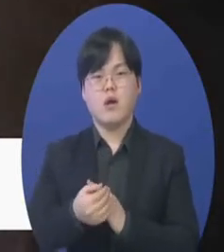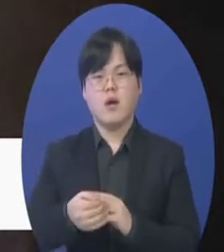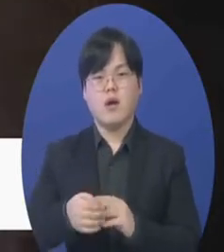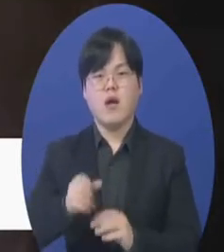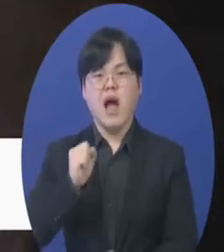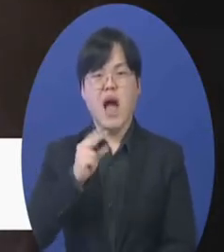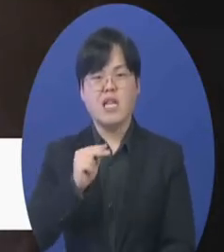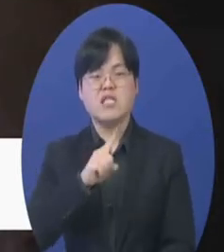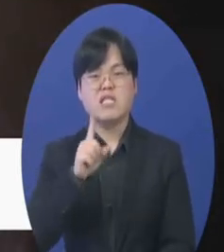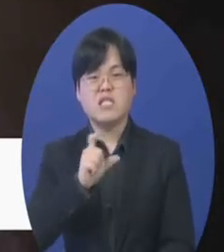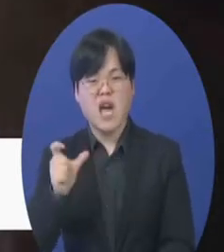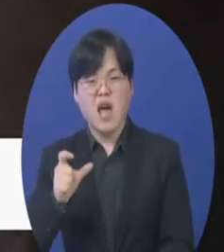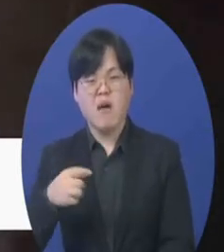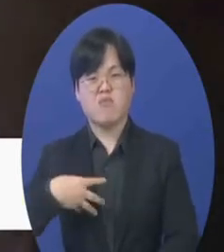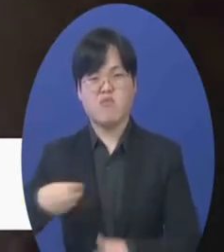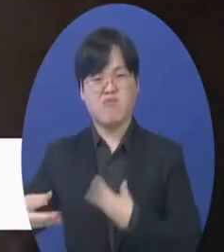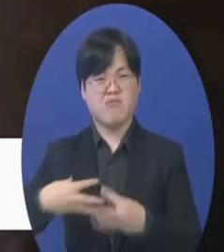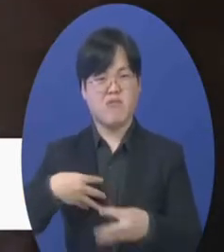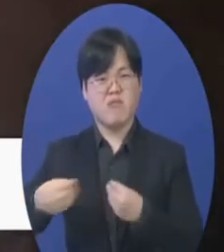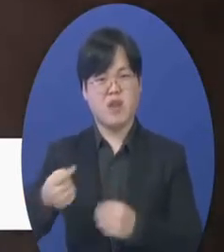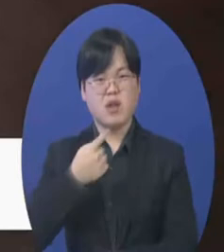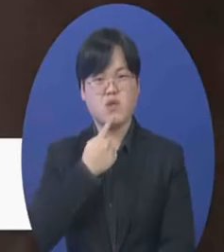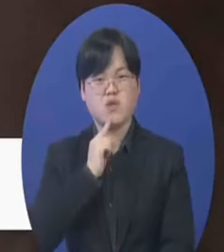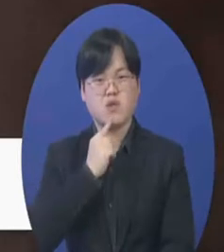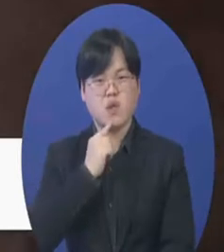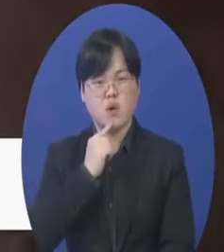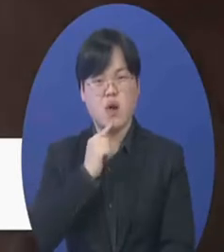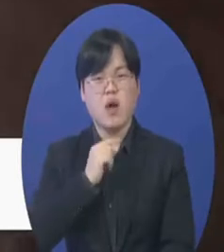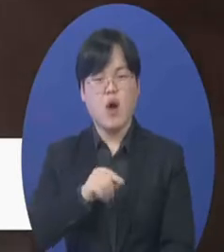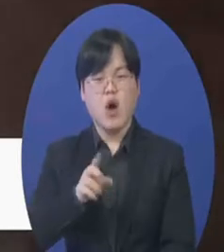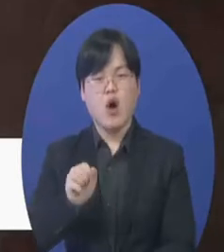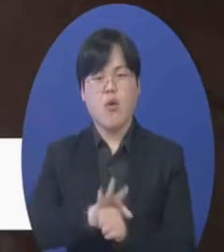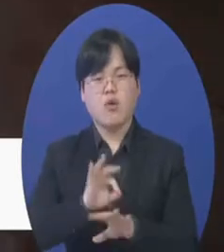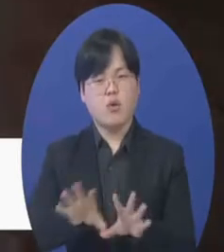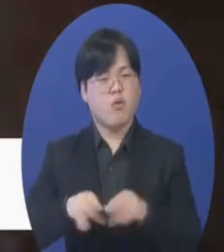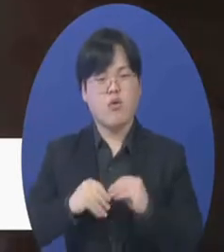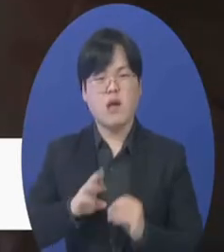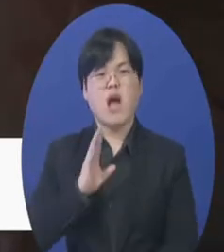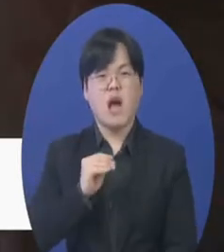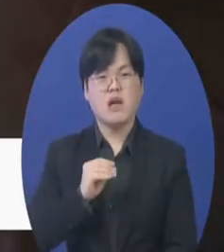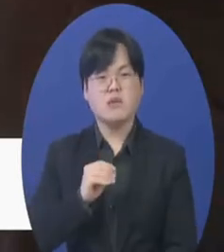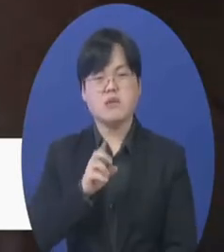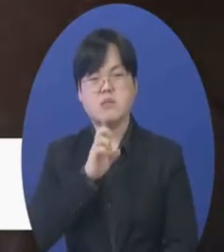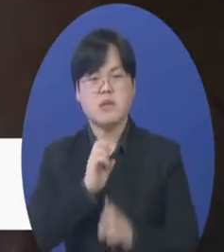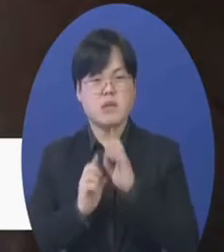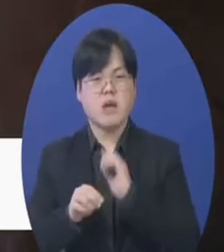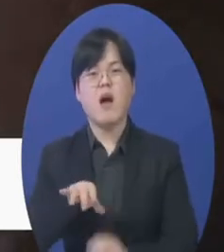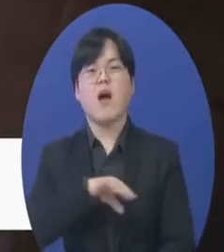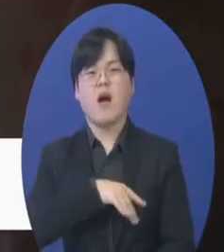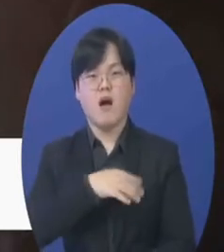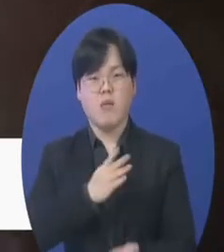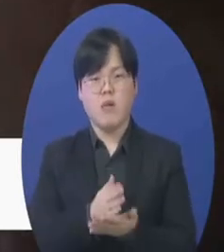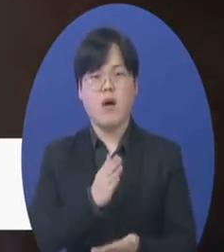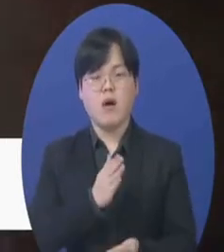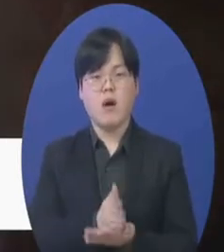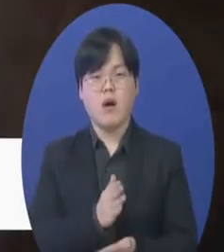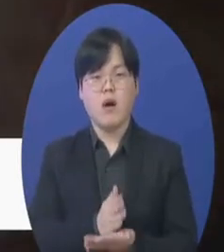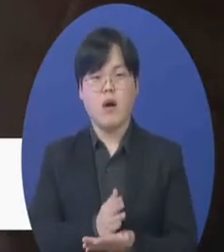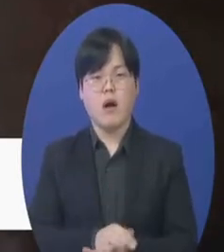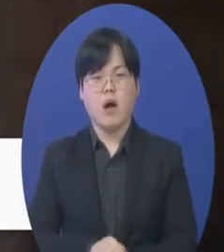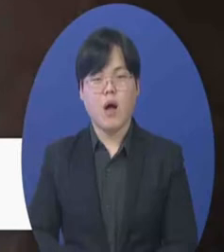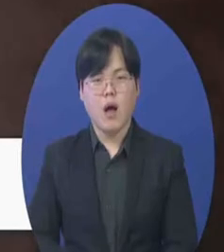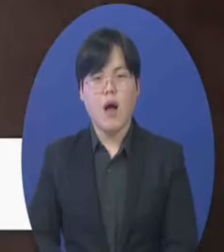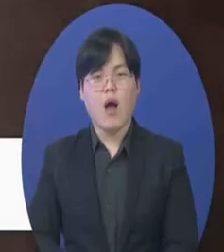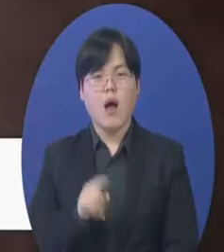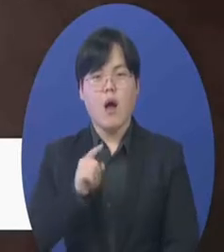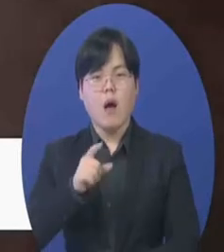альцгээр гээд зөндөө юм уу байж тээ. Тэгэхээр нэг дорчихгүй юм гэж бодоод байдаг шүү дээ. Аа зөвгүй нэг үйд нь кандаер